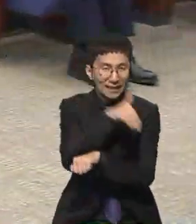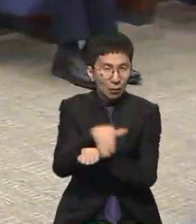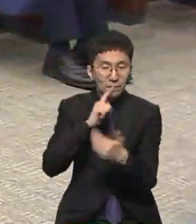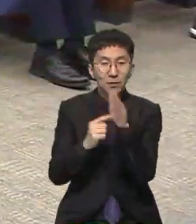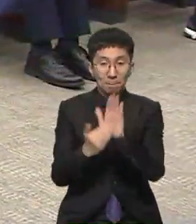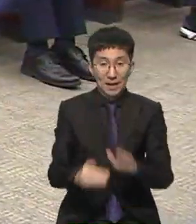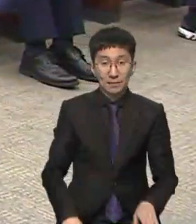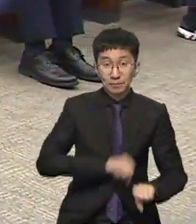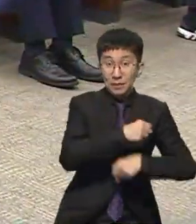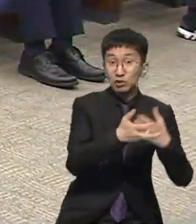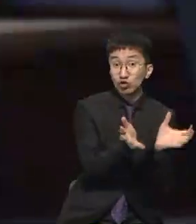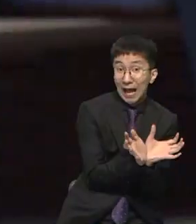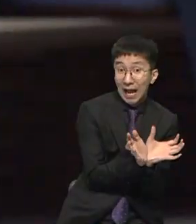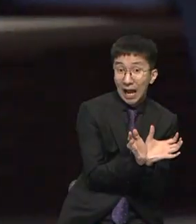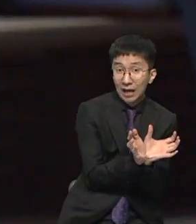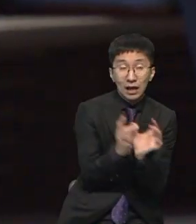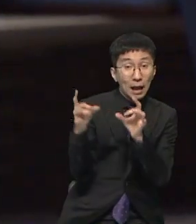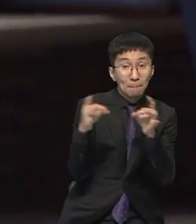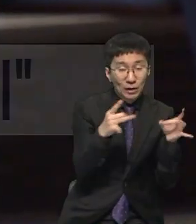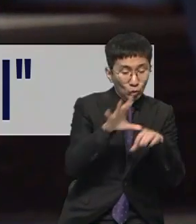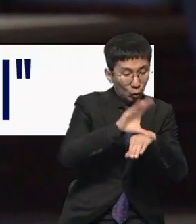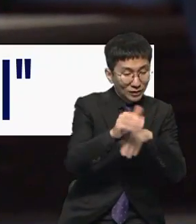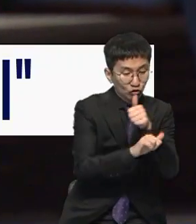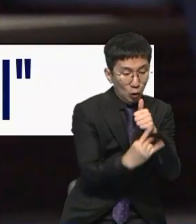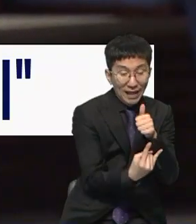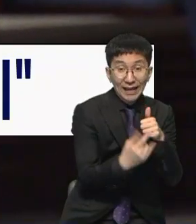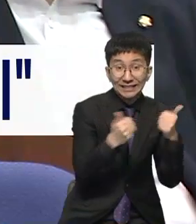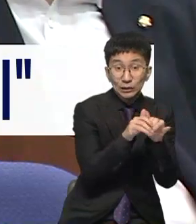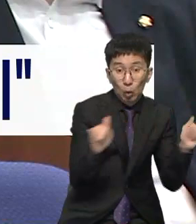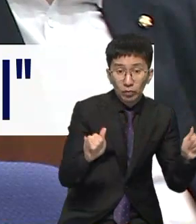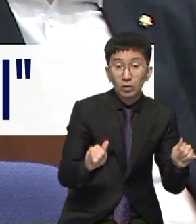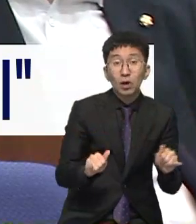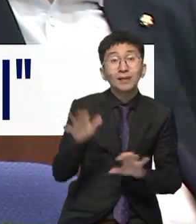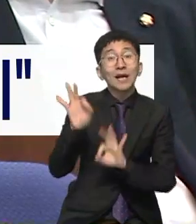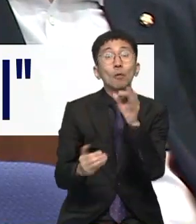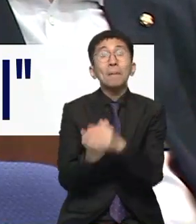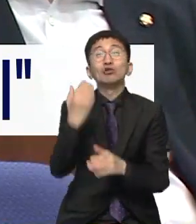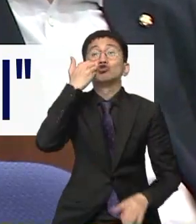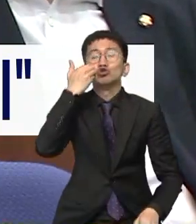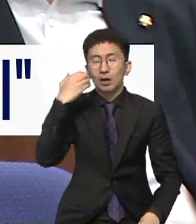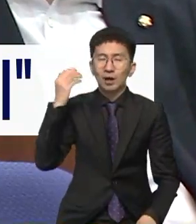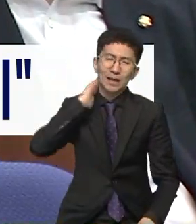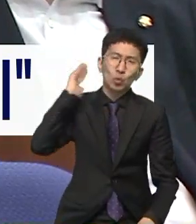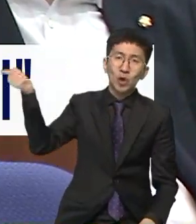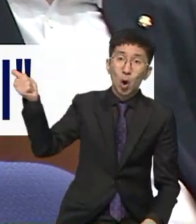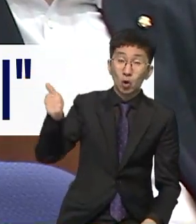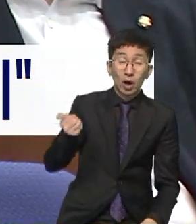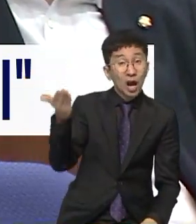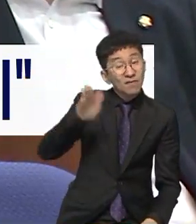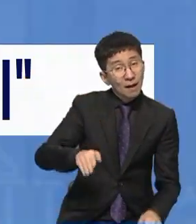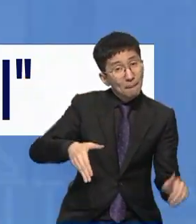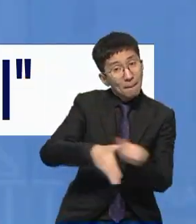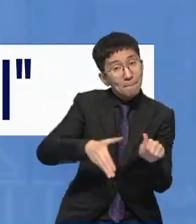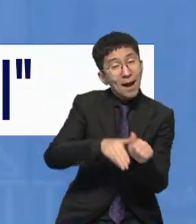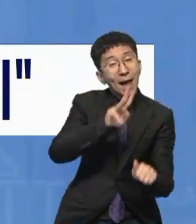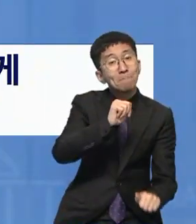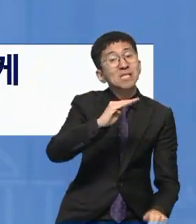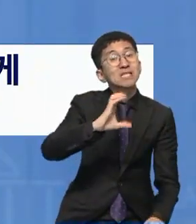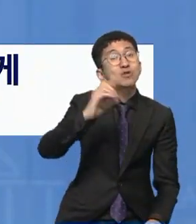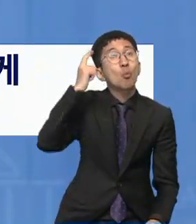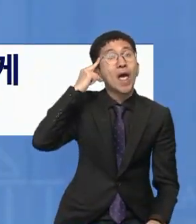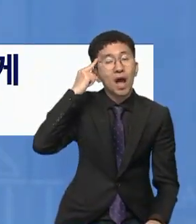과기방통위 소속 의원들이 왜 사고는 대통령이 쳐놓고 MBC 탓을 하냐며 언론의 제갈 물리기라고 맞받았습니다.